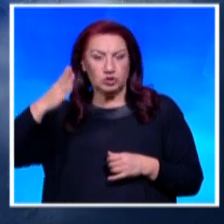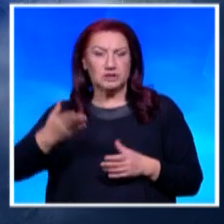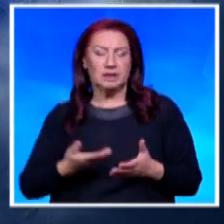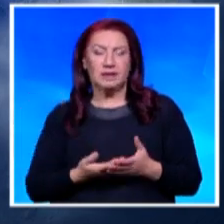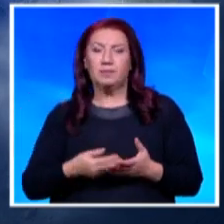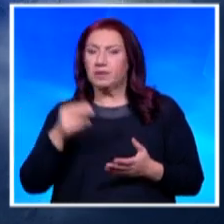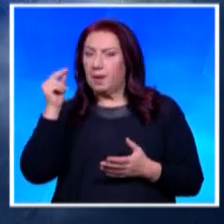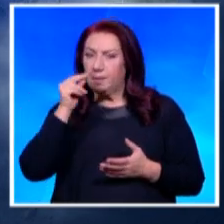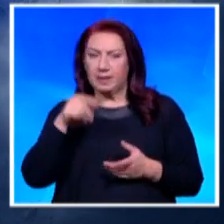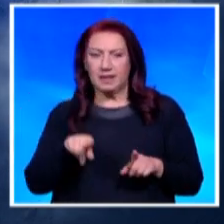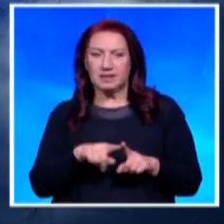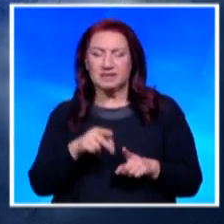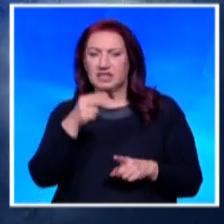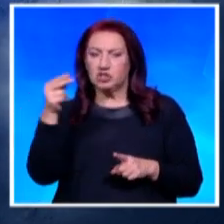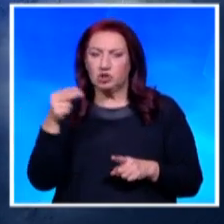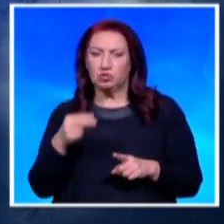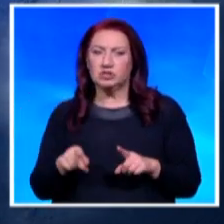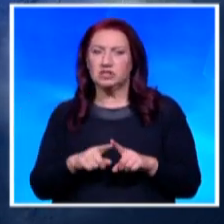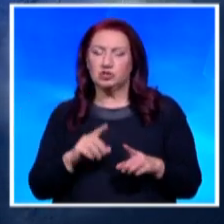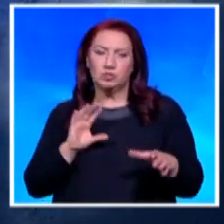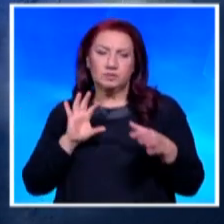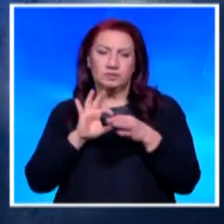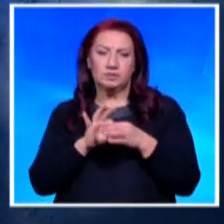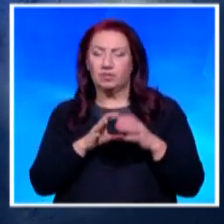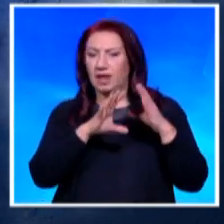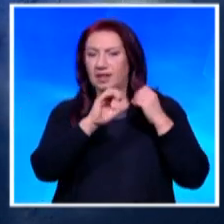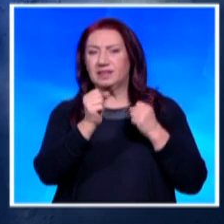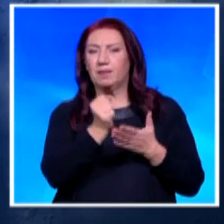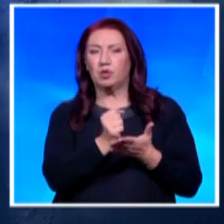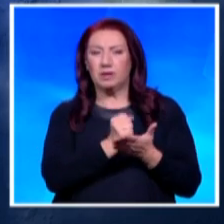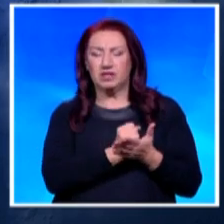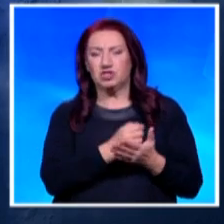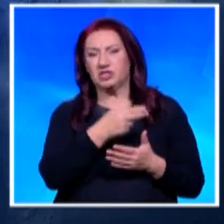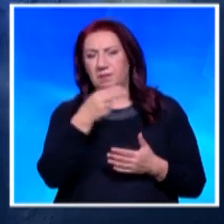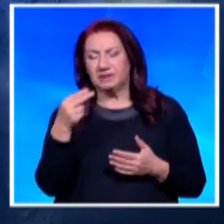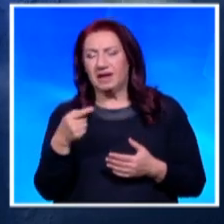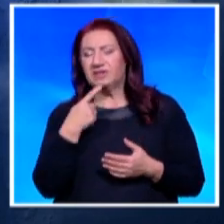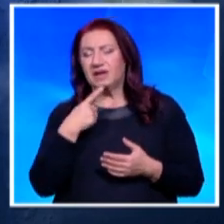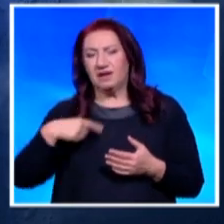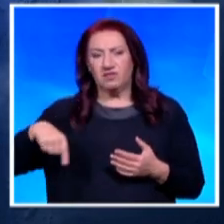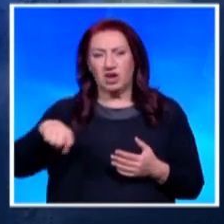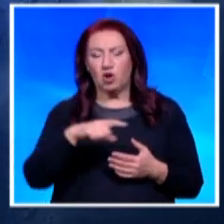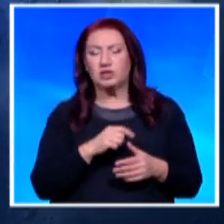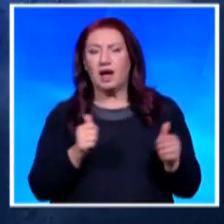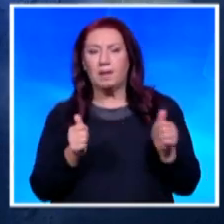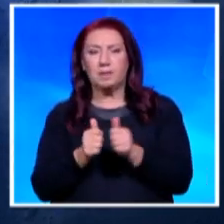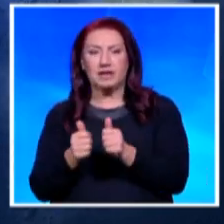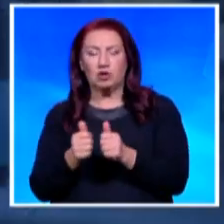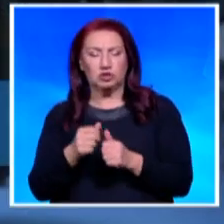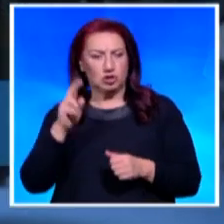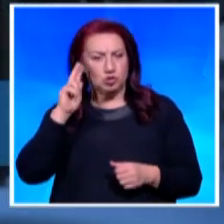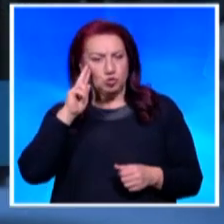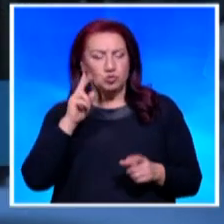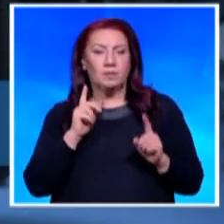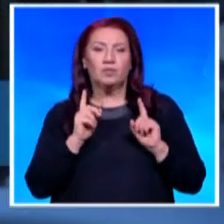се задействаха и са се свързали с дипломатическите представителства в региона, партньорски служби, които евентуално